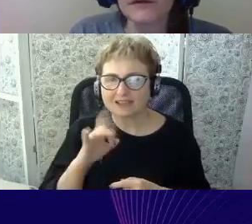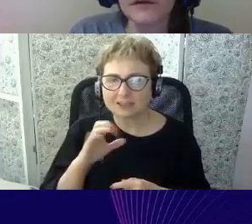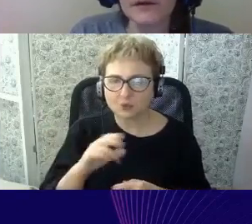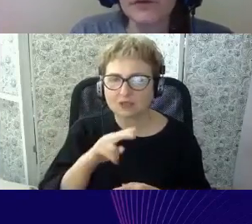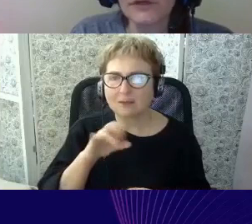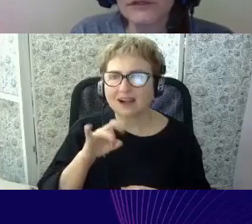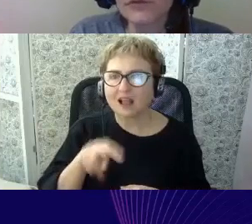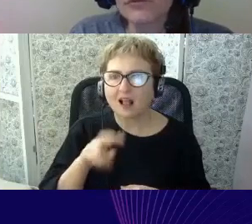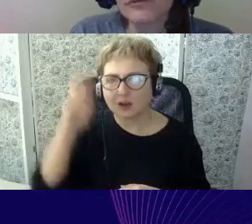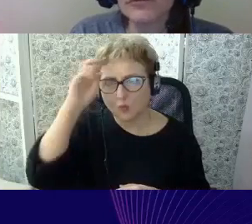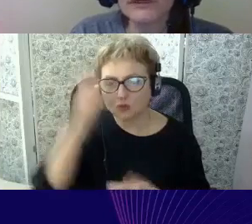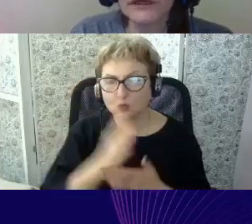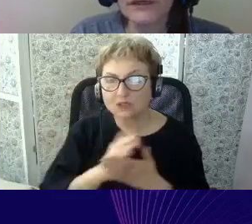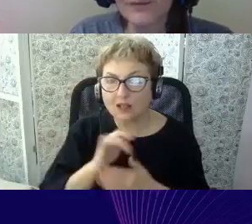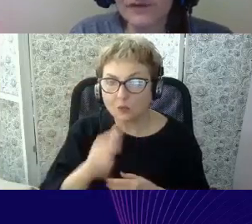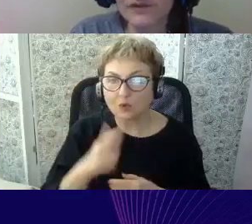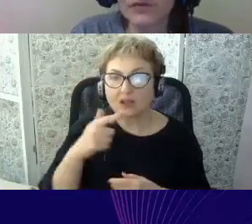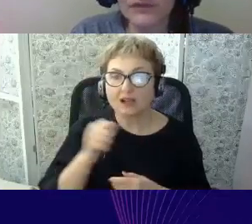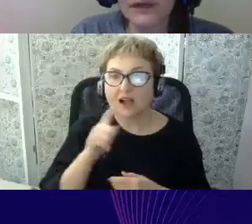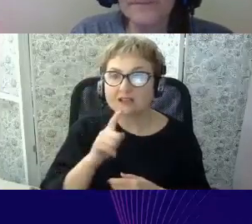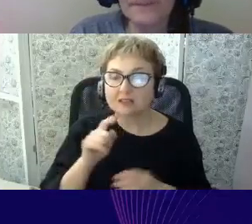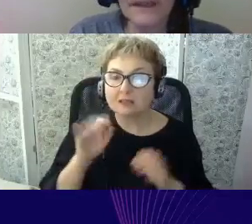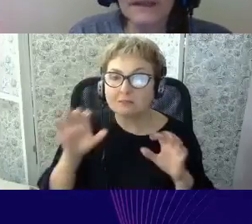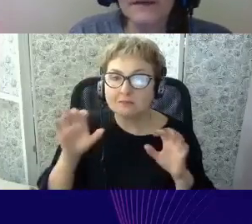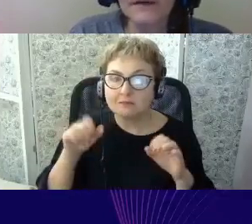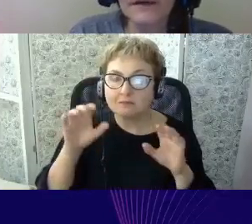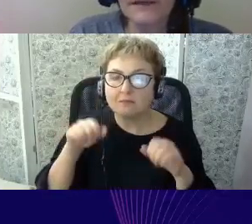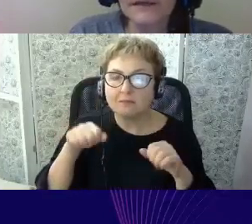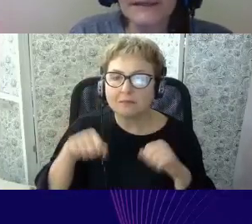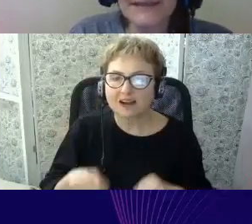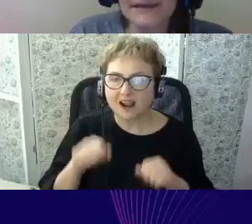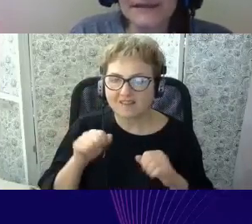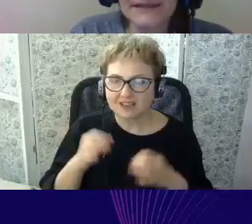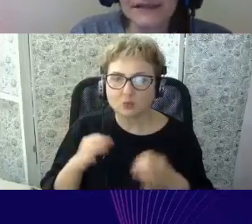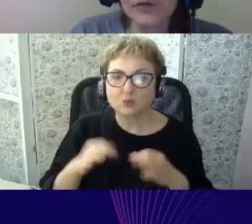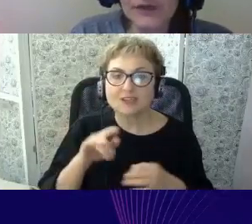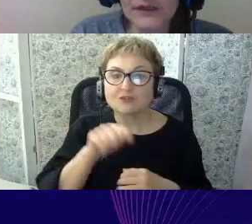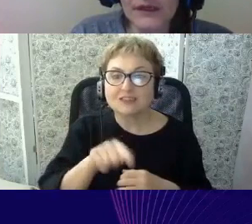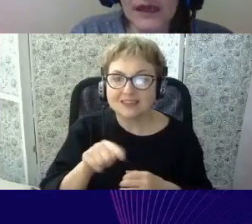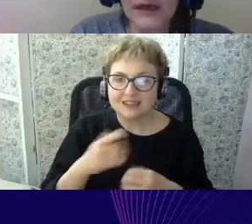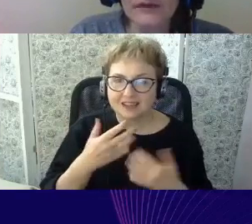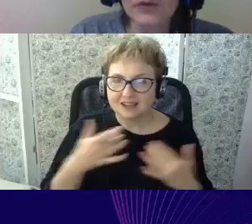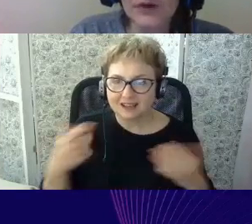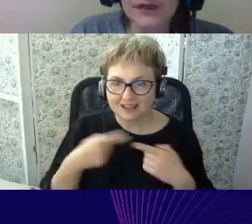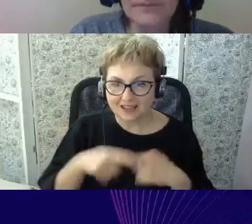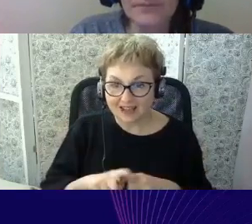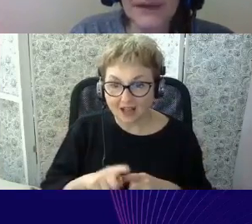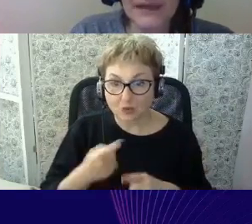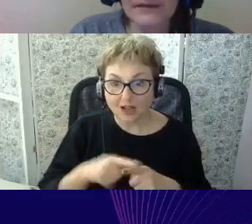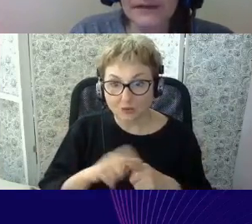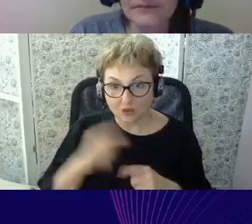портал государственных услуг, ГАЗ правосудия. И это те технологии,